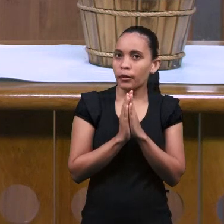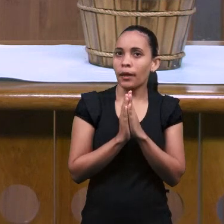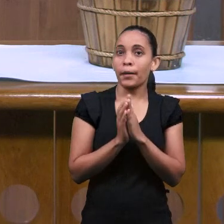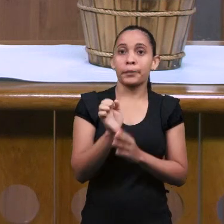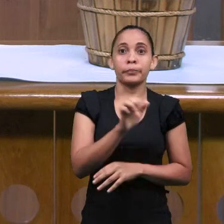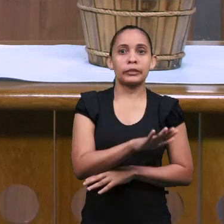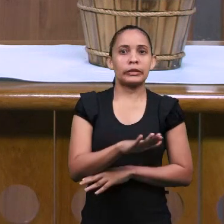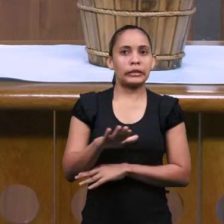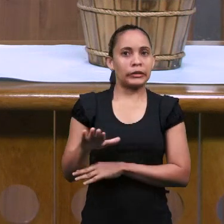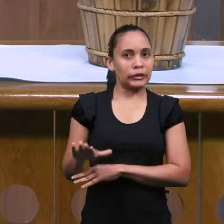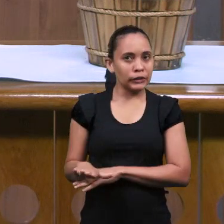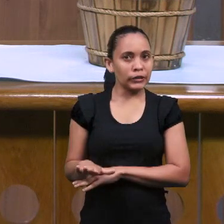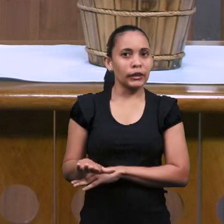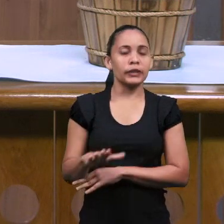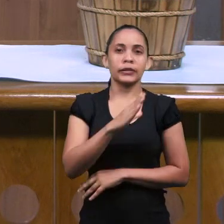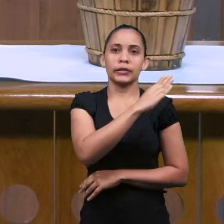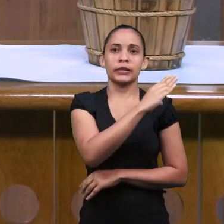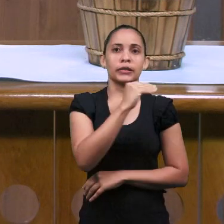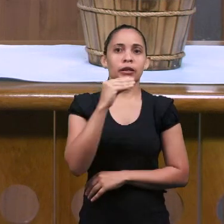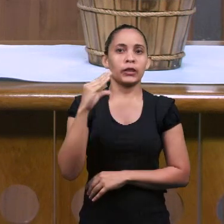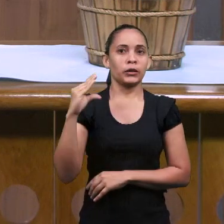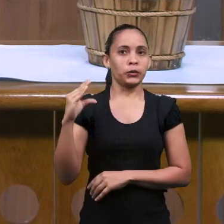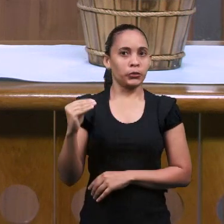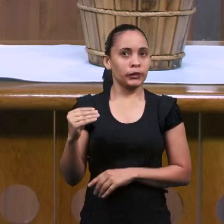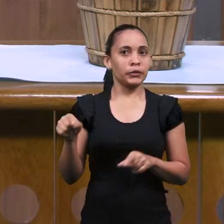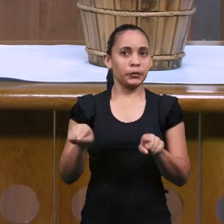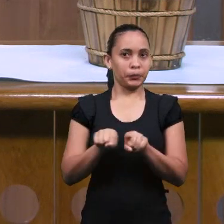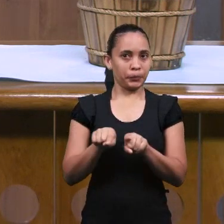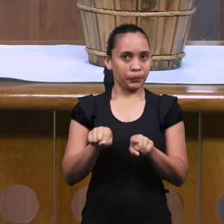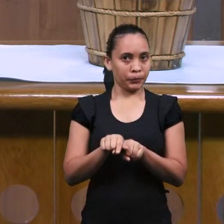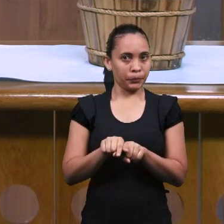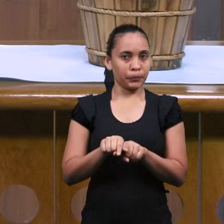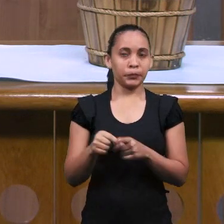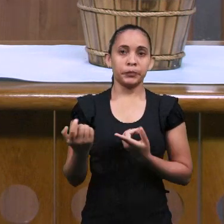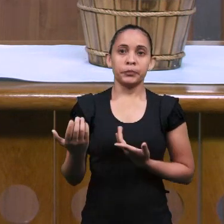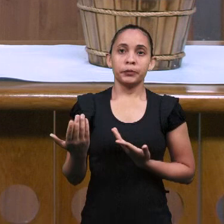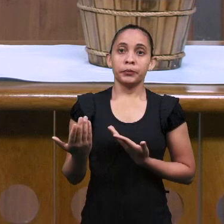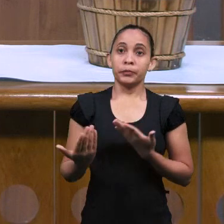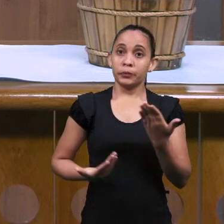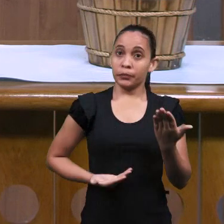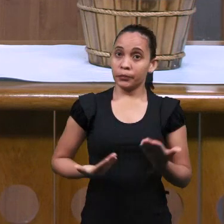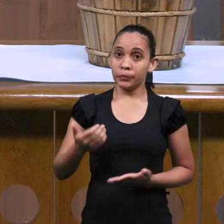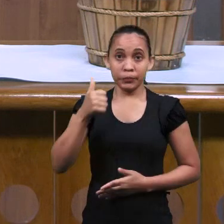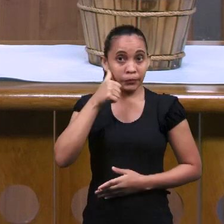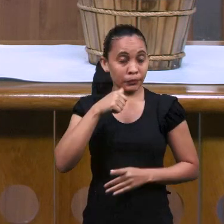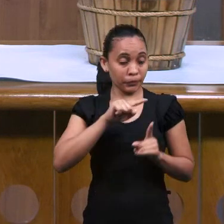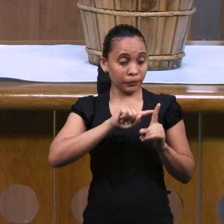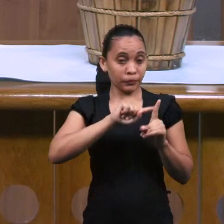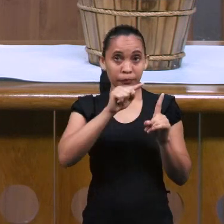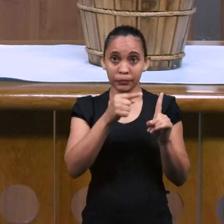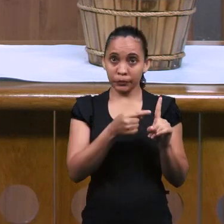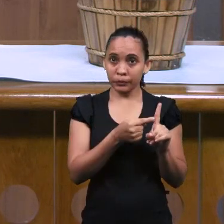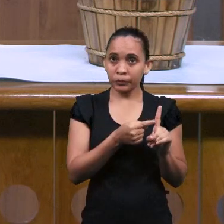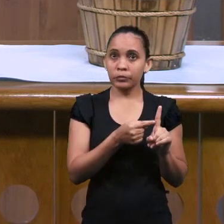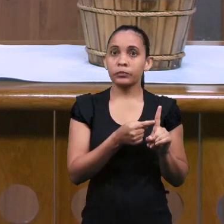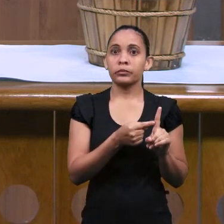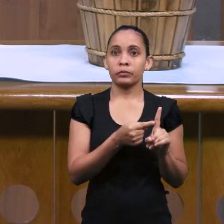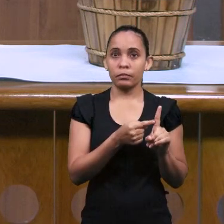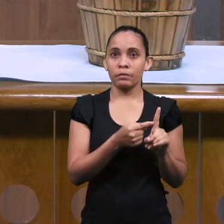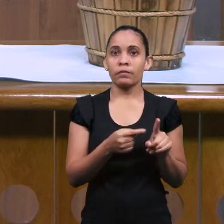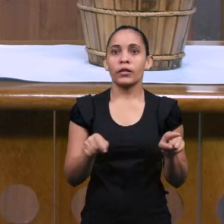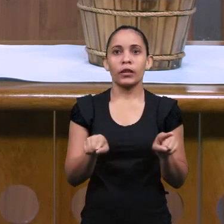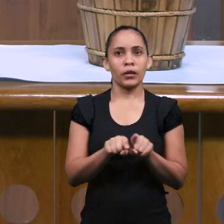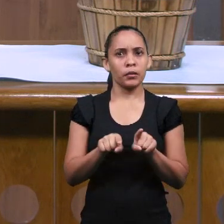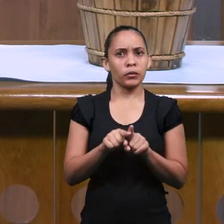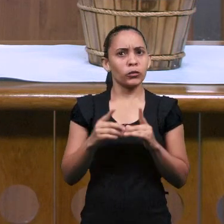maintenant pour les enfants intermédiaires et adolescents, pour les frères et sœurs qui sont dans la période de gestation, celles qui sont